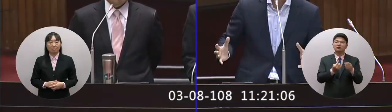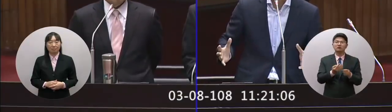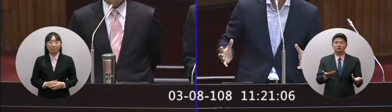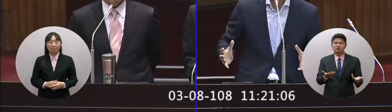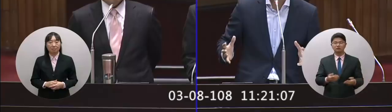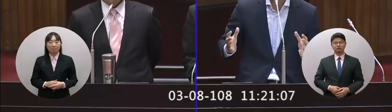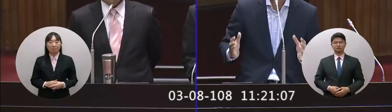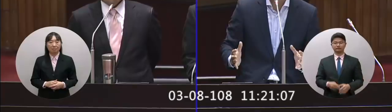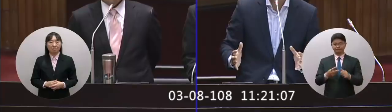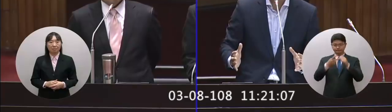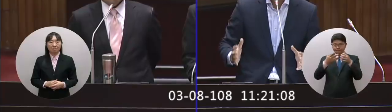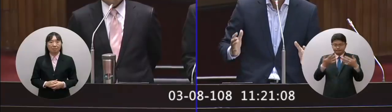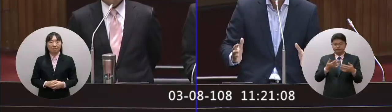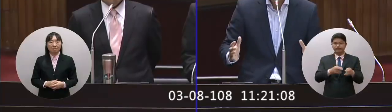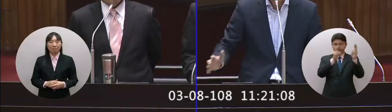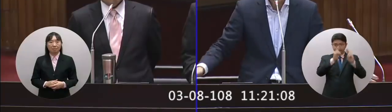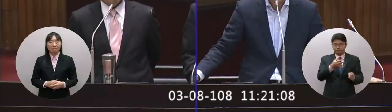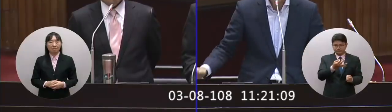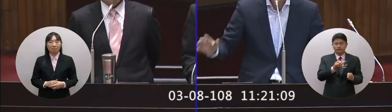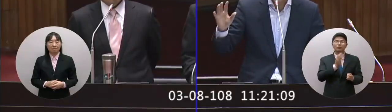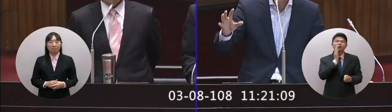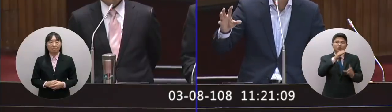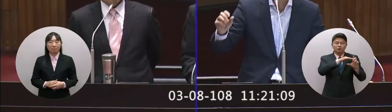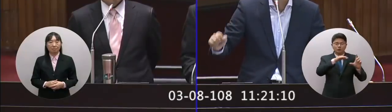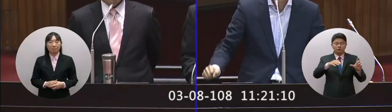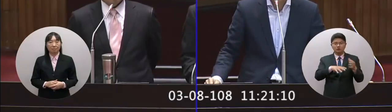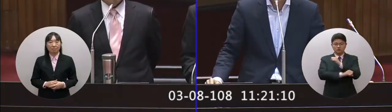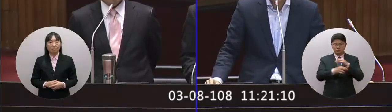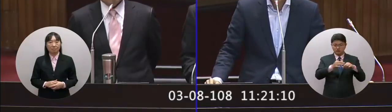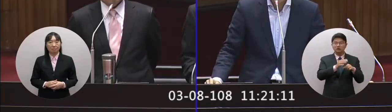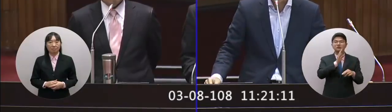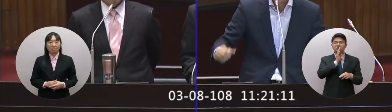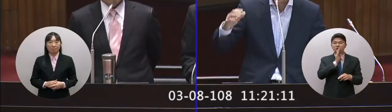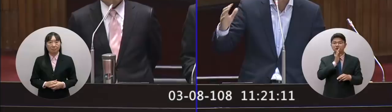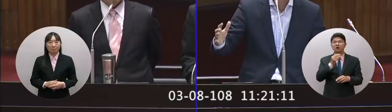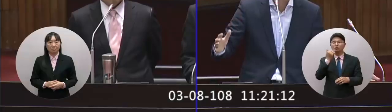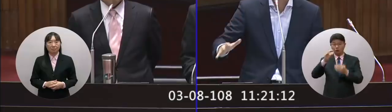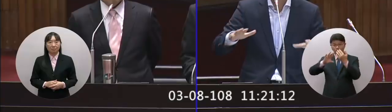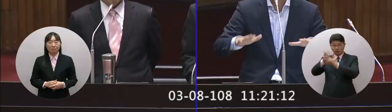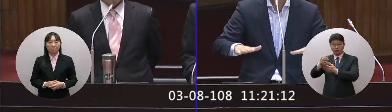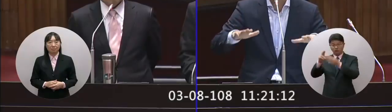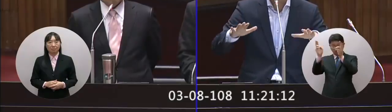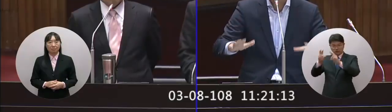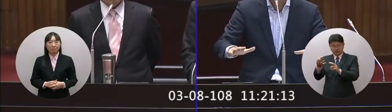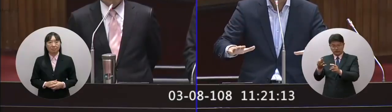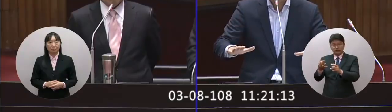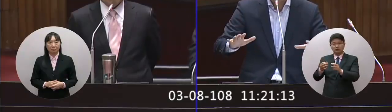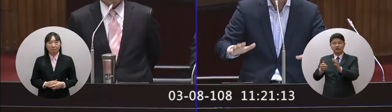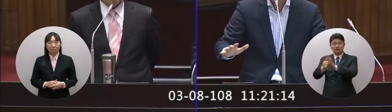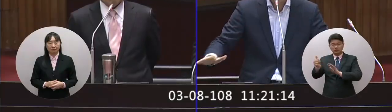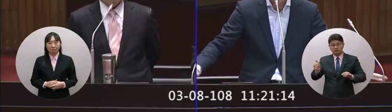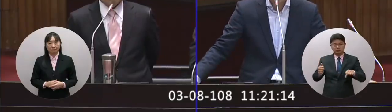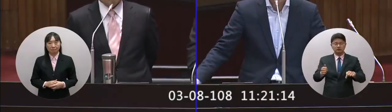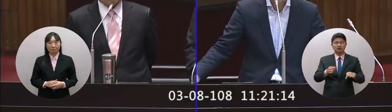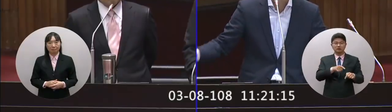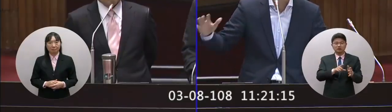很好，电价稳定基金就是为了要在国际能源价格 大幅波动的时候来平抑电价，